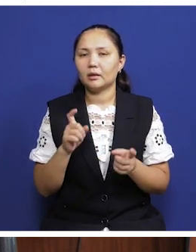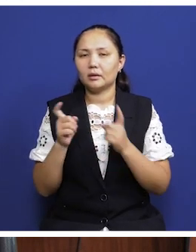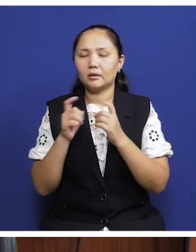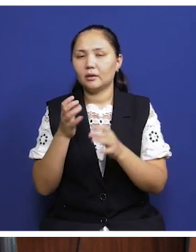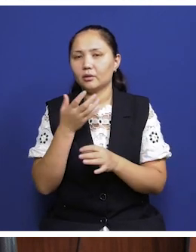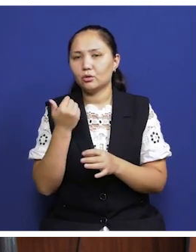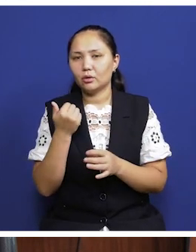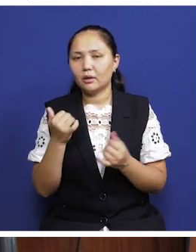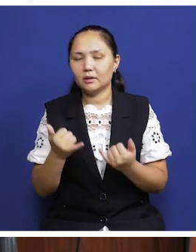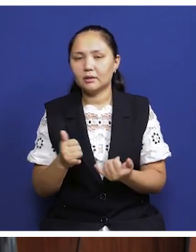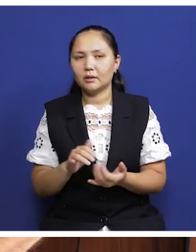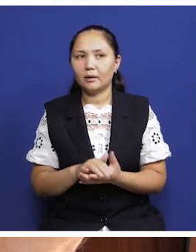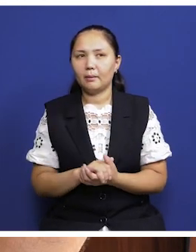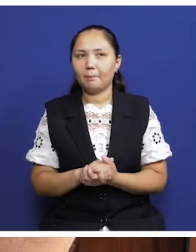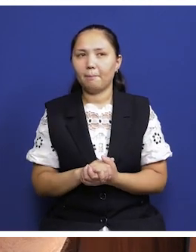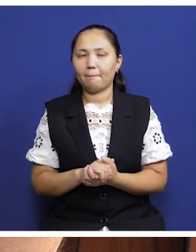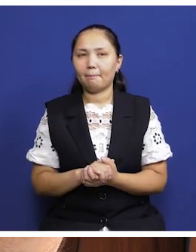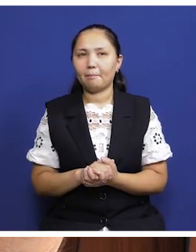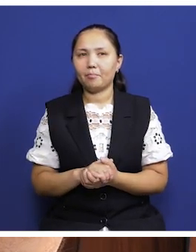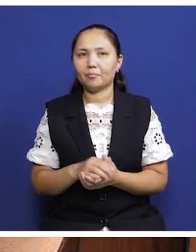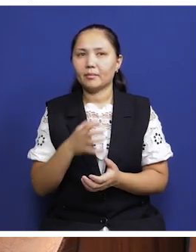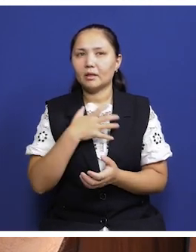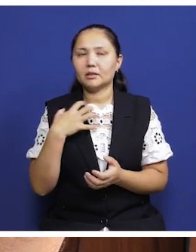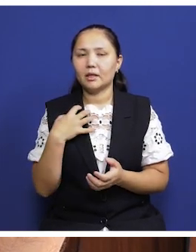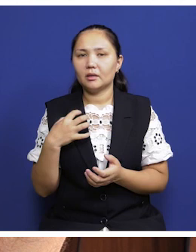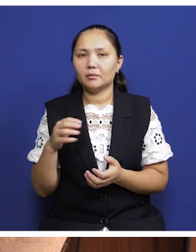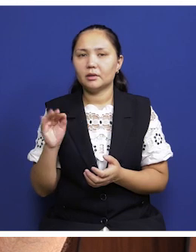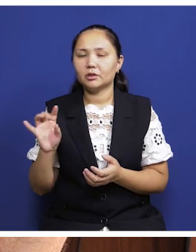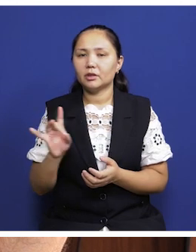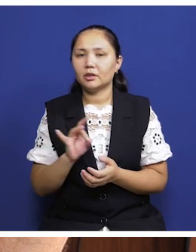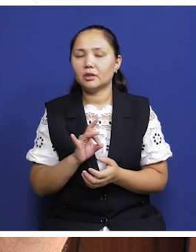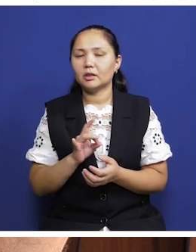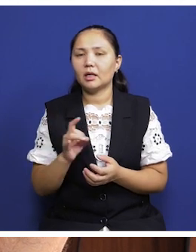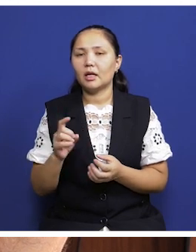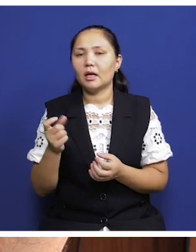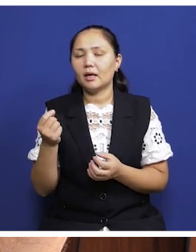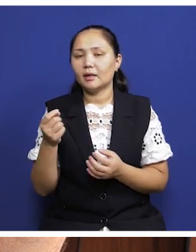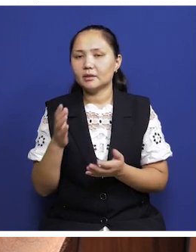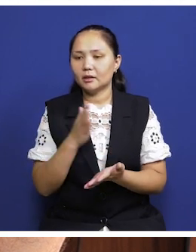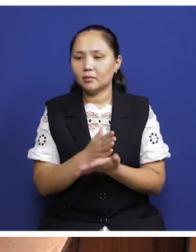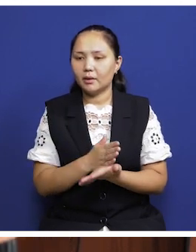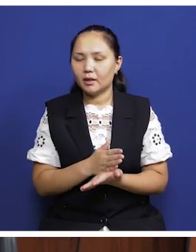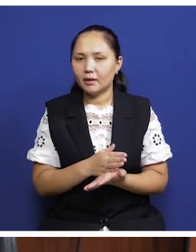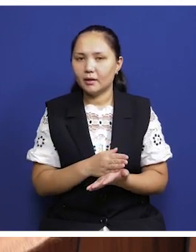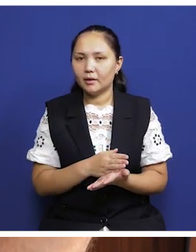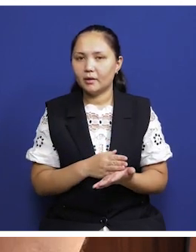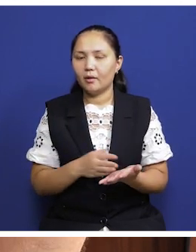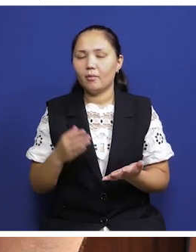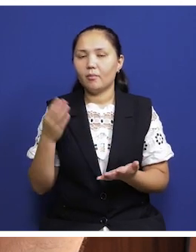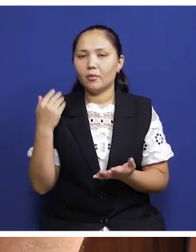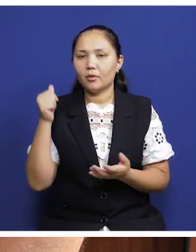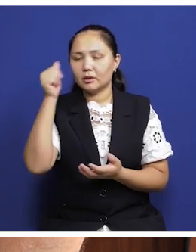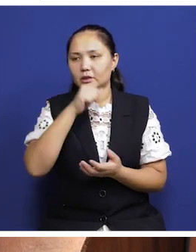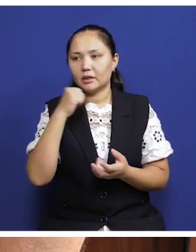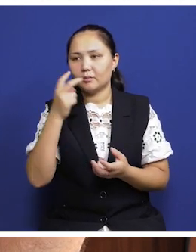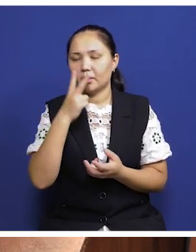таңда. Бірақ енді жайылымның жетімсіздігі байқалады. Өткен жылдан жылға шаруа қожалықтарының